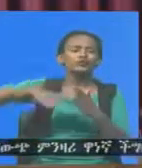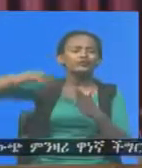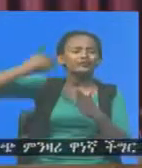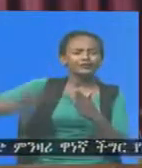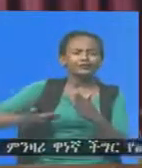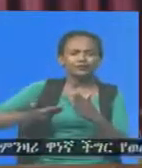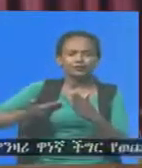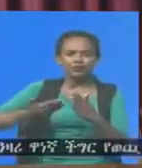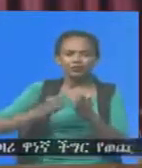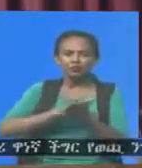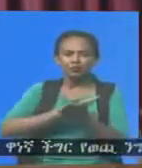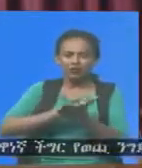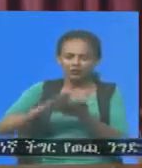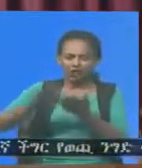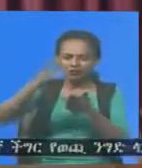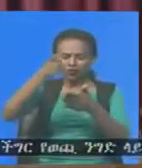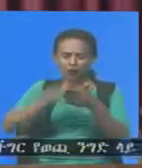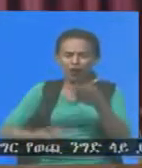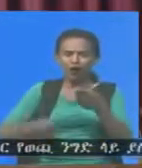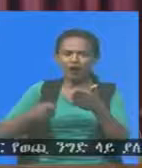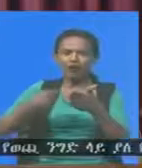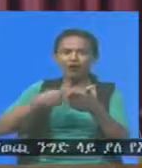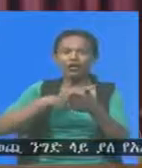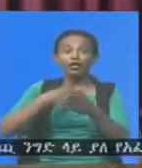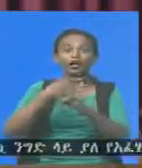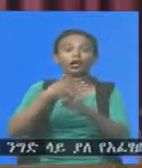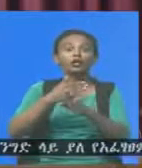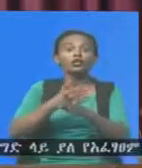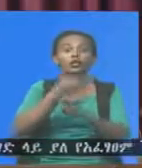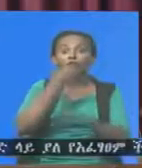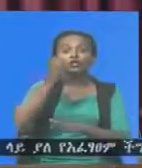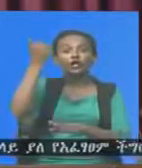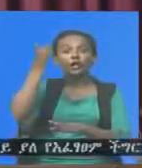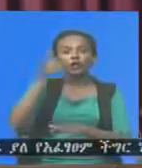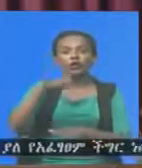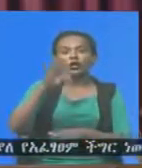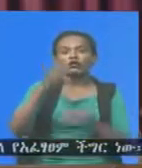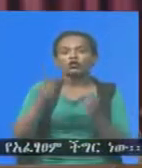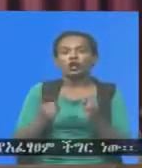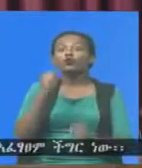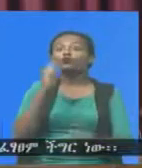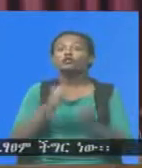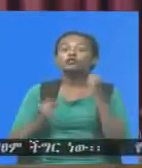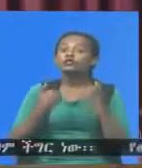በጥራትም በዋጋም ከኛ የሚሻል ቴሌኮም ሶማሊያ ማግኘት ይቻላል። ውድድር ስላለ